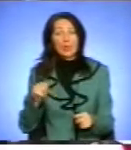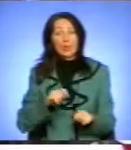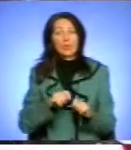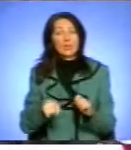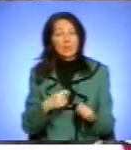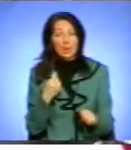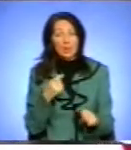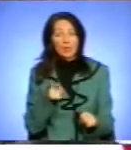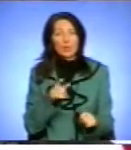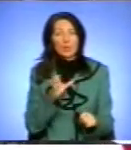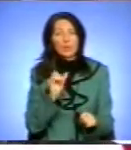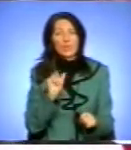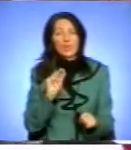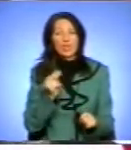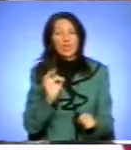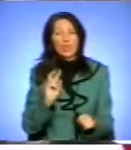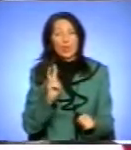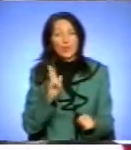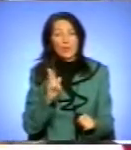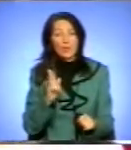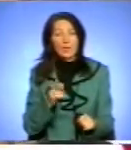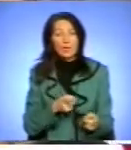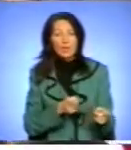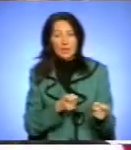те, що січові стрільці боролися за